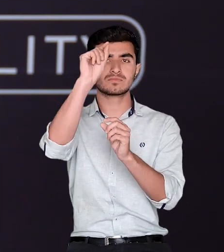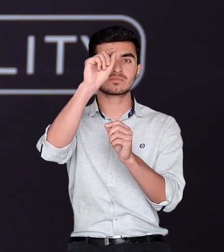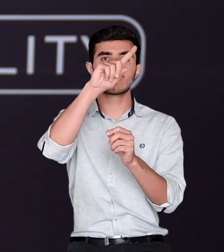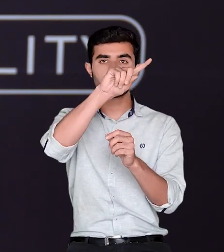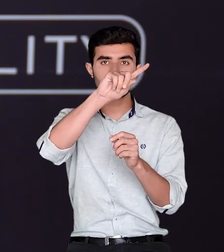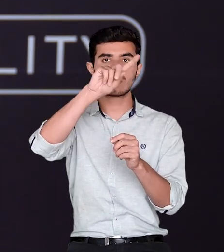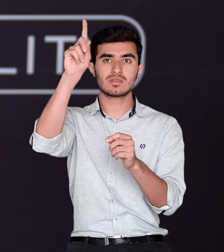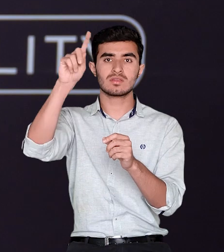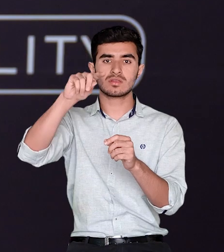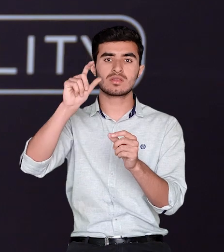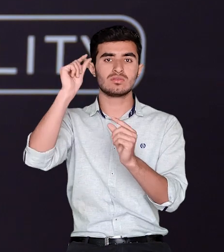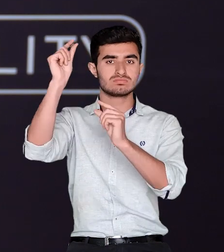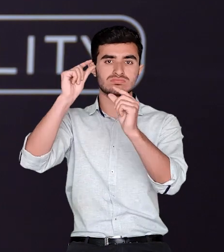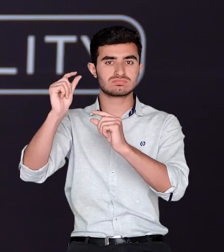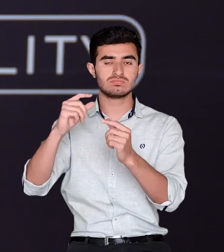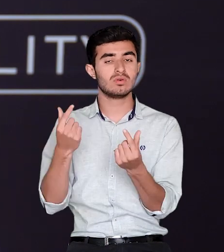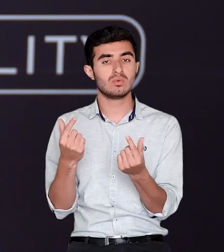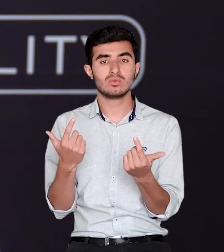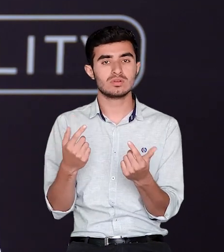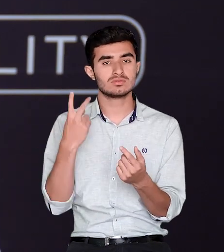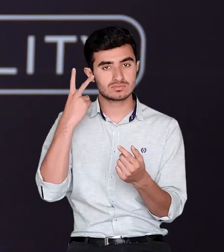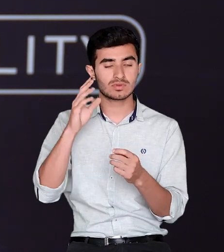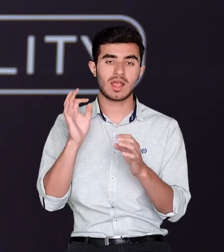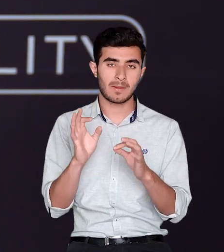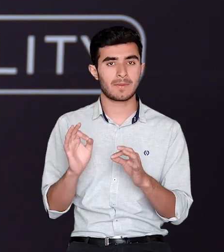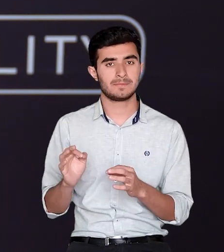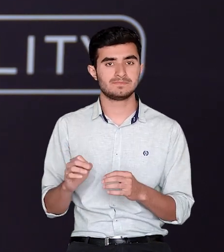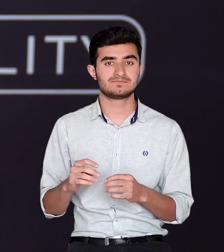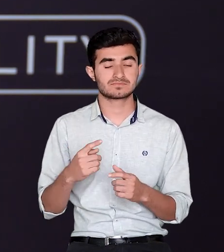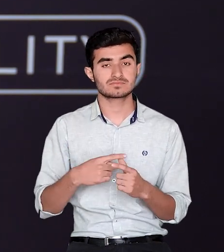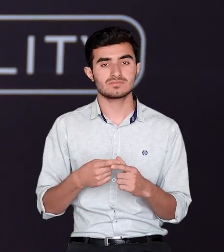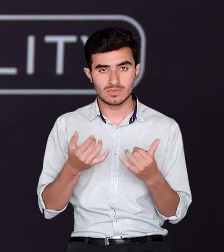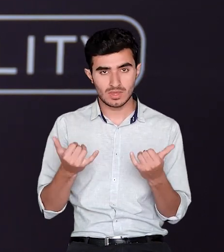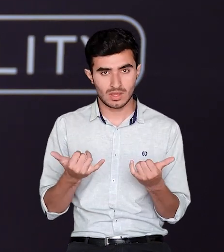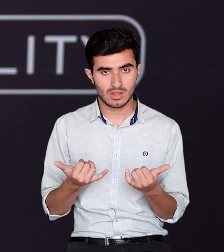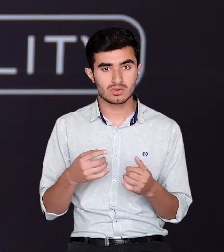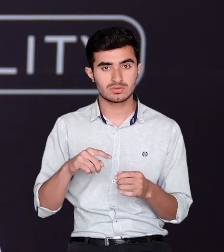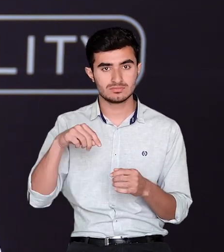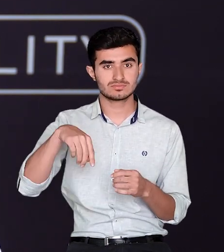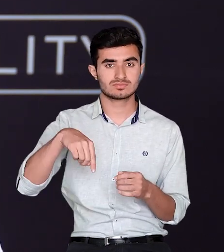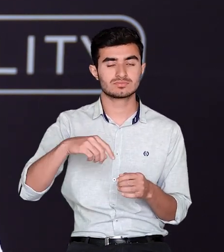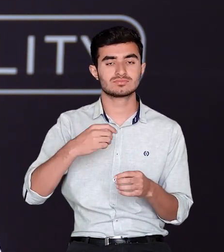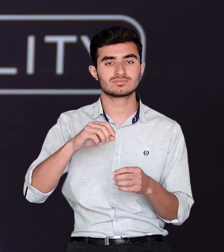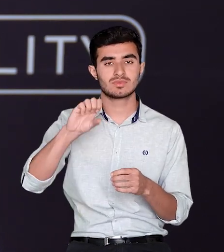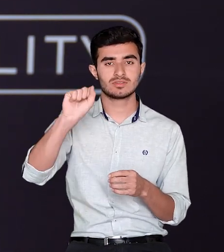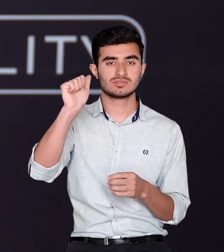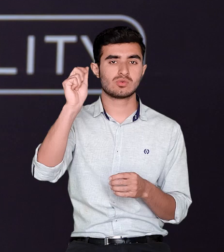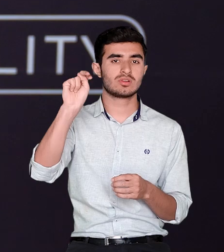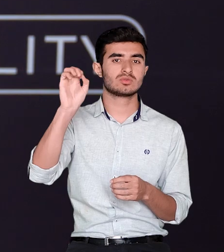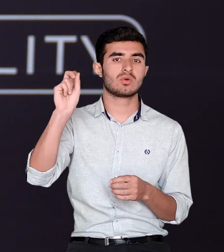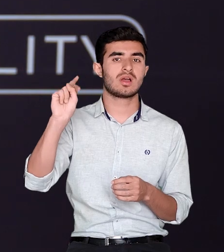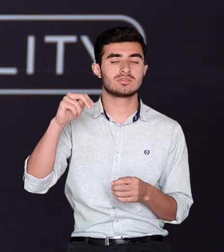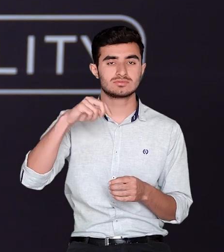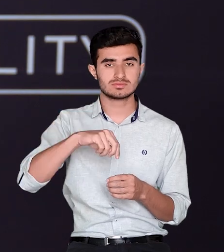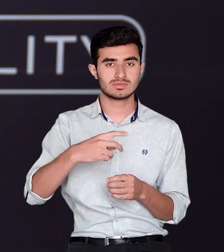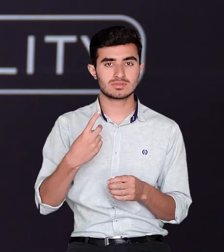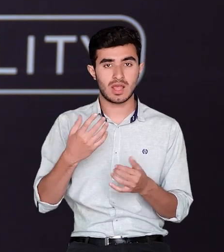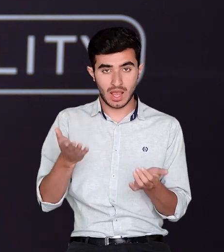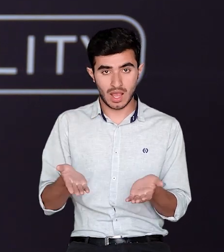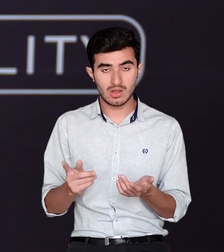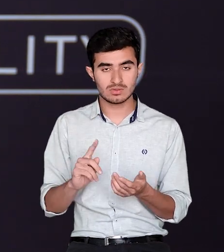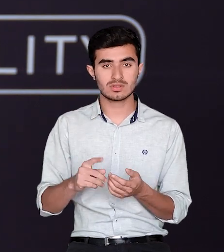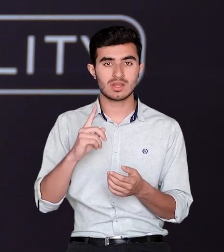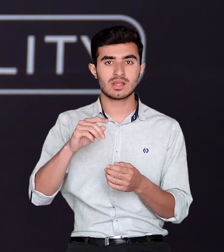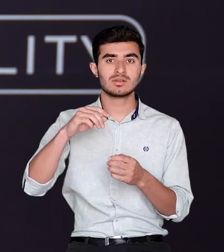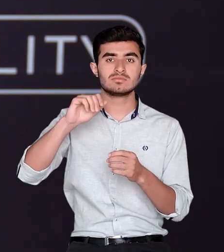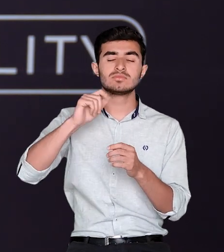जो होता है जनवरी सीज़न, उसमें नेबुलास वगैरह आए होते हैं थोड़े ज़्यादा कम मैग्नीट्यूड के, तो उससे आप थोड़ा ज़्यादा आसान हो जाता है एस्ट्रोफोटोग्राफी